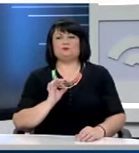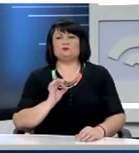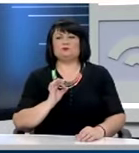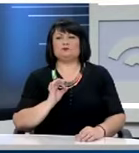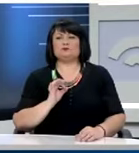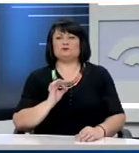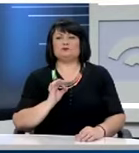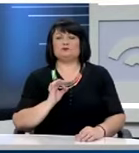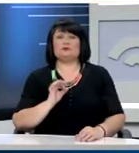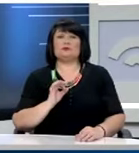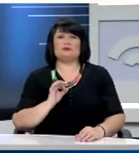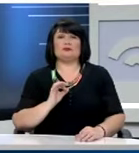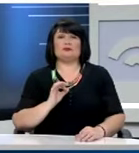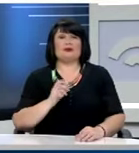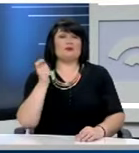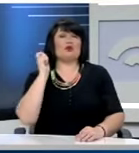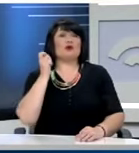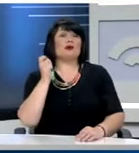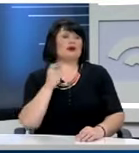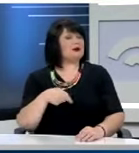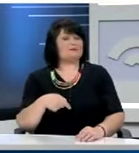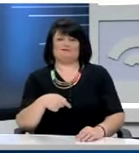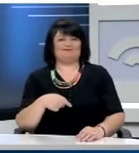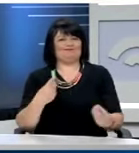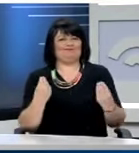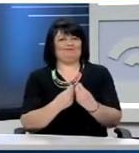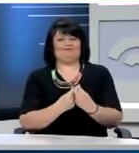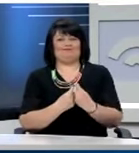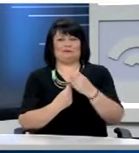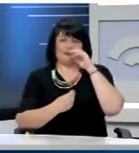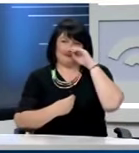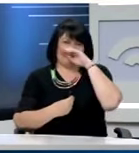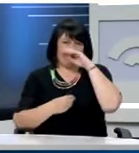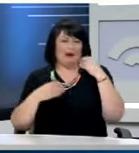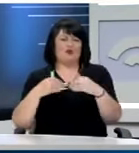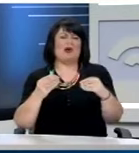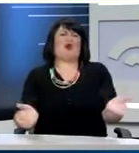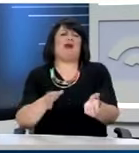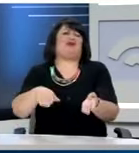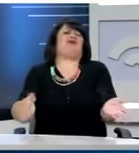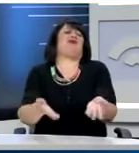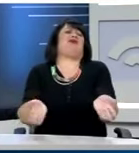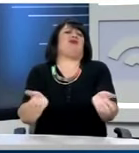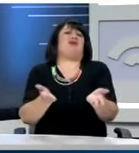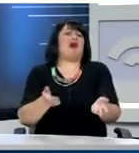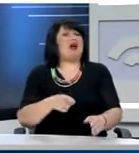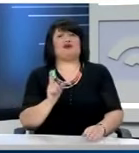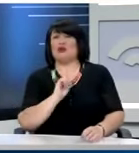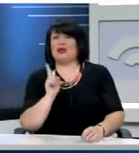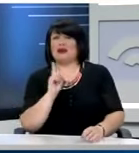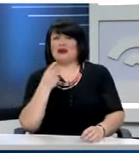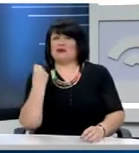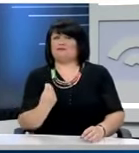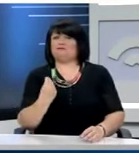αναχρονιστική και κοντόφθαλμη πολιτική, η πολιτική αυτή που λέει να πουλήσουμε όσο όσο, χωρίς νέες